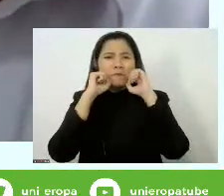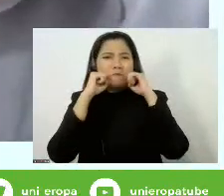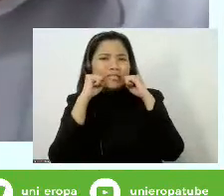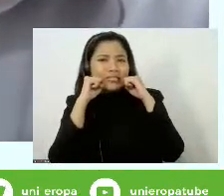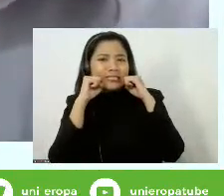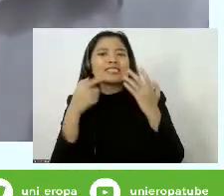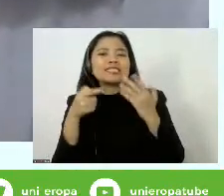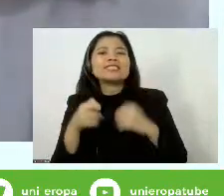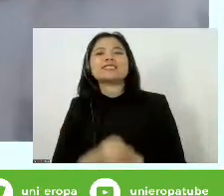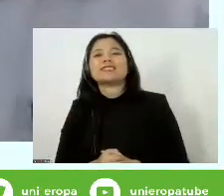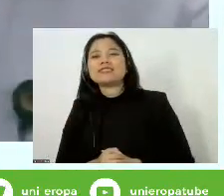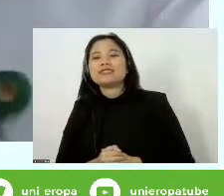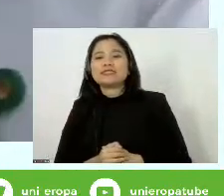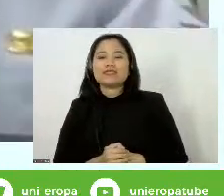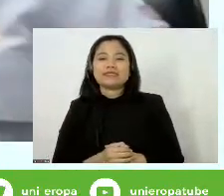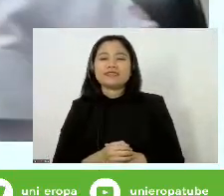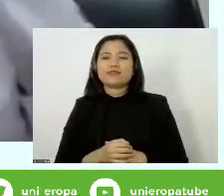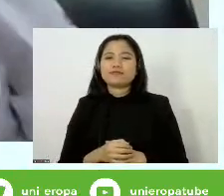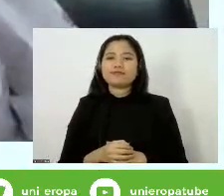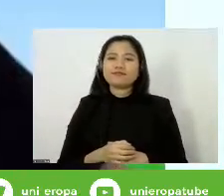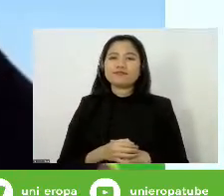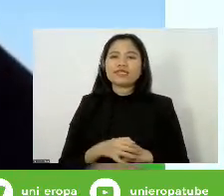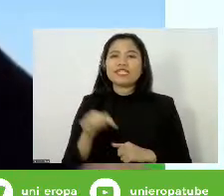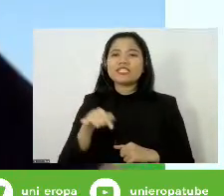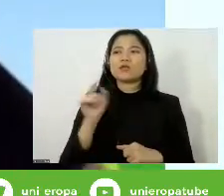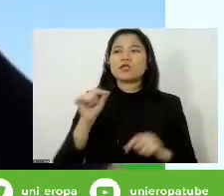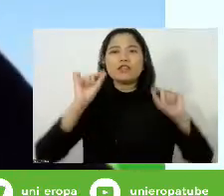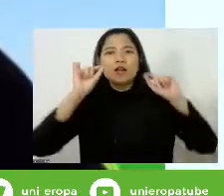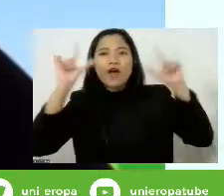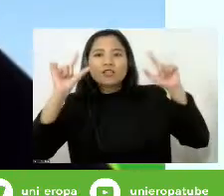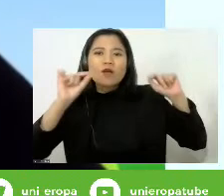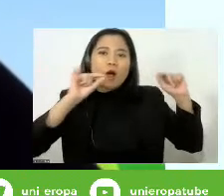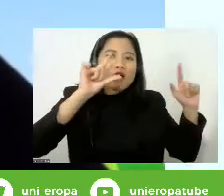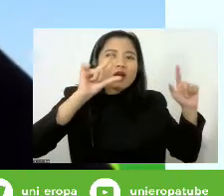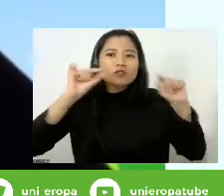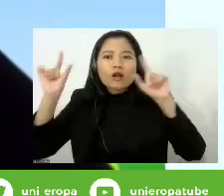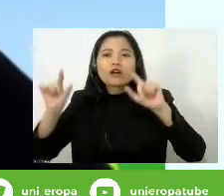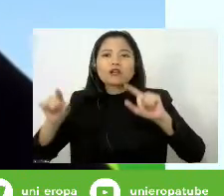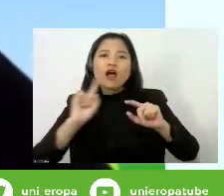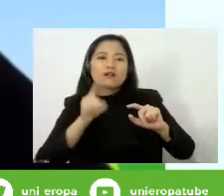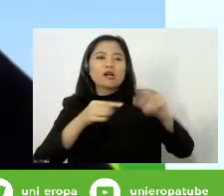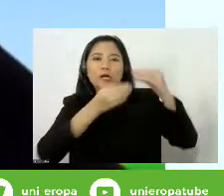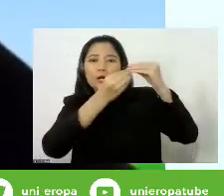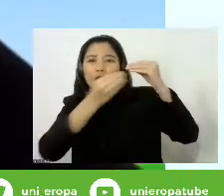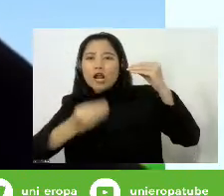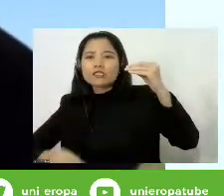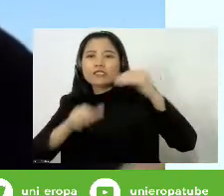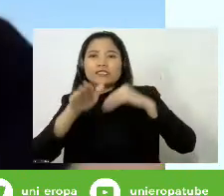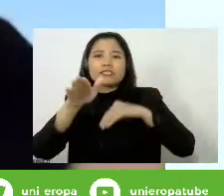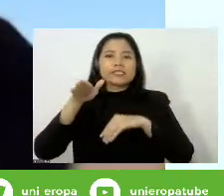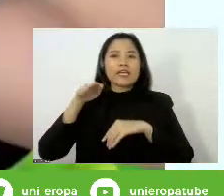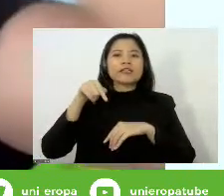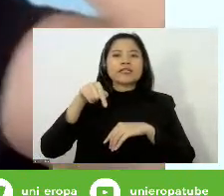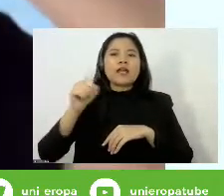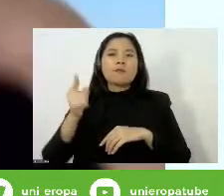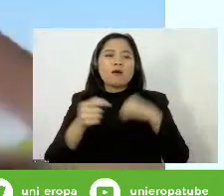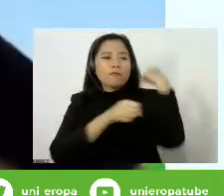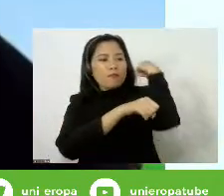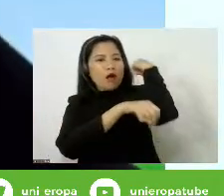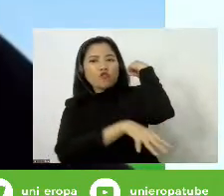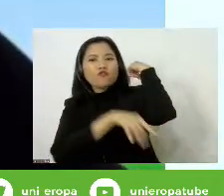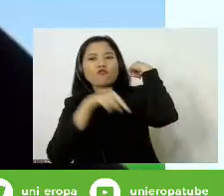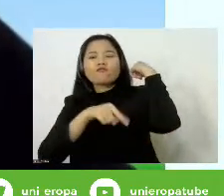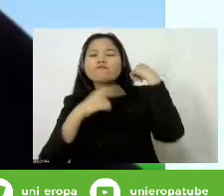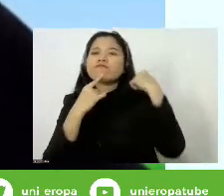bener-bener boleh nih jadi makin menyebar ke warnet GTA ke generasi generasi Z kalau Mangrove nih penting banget